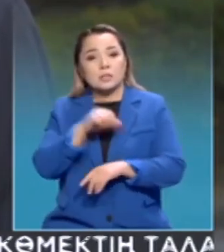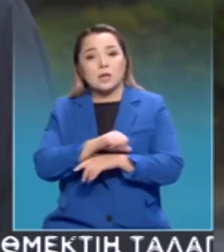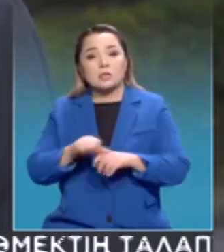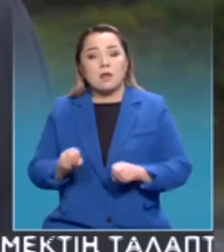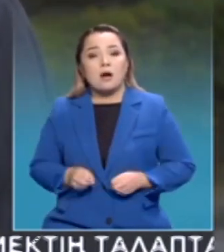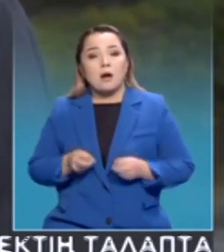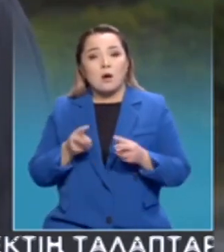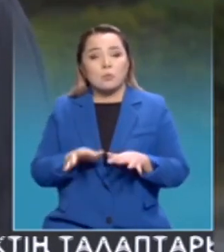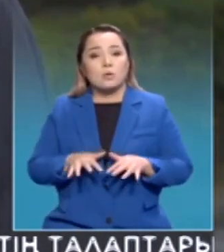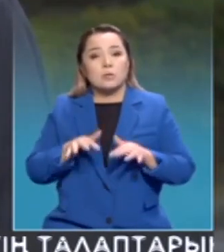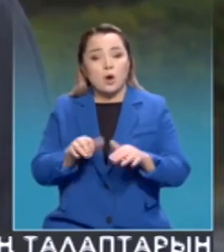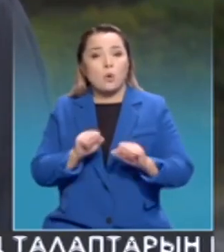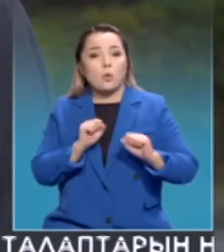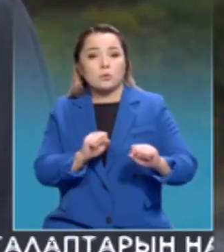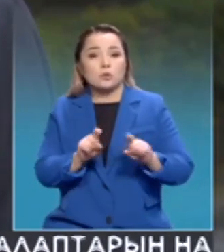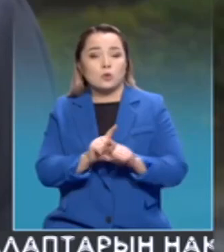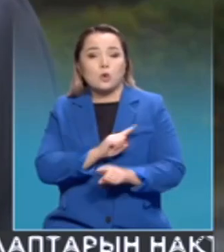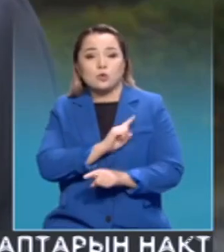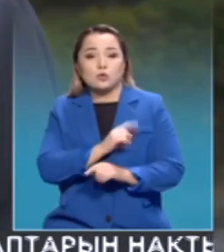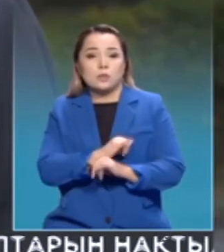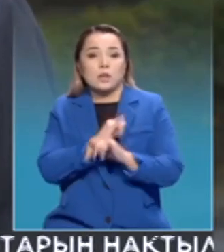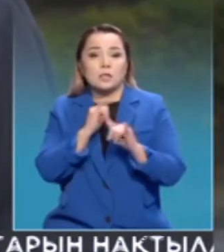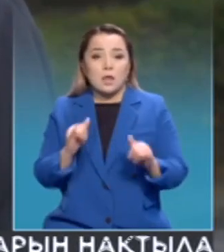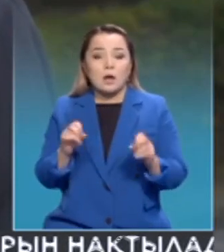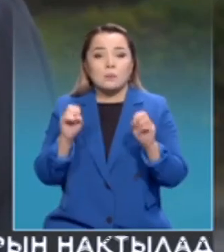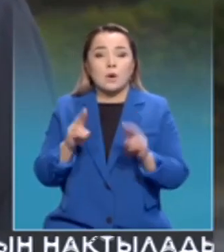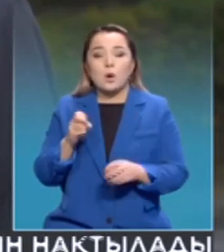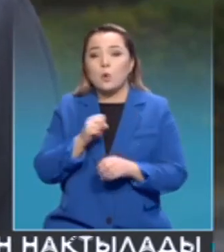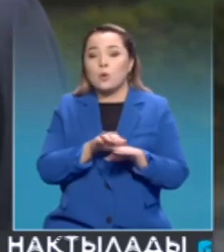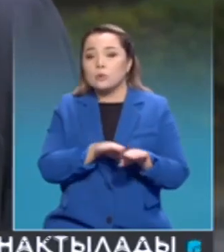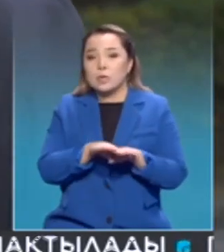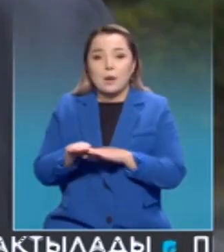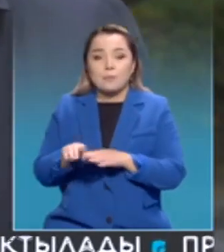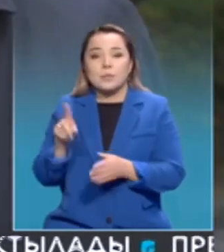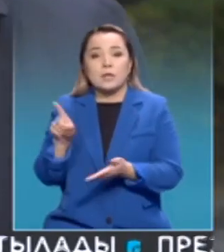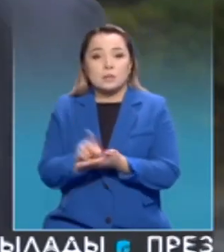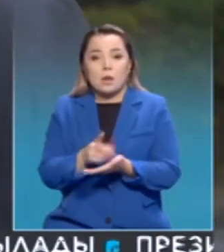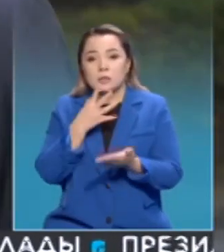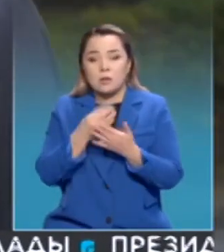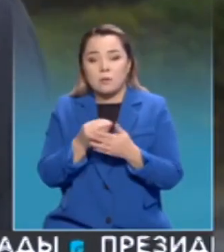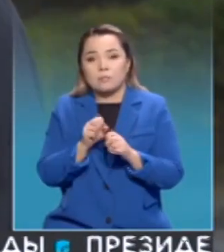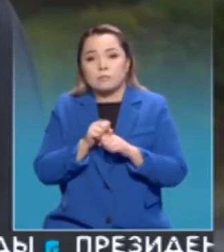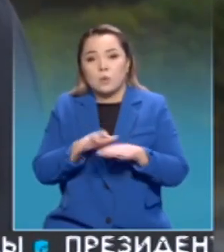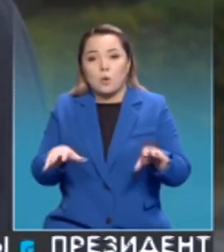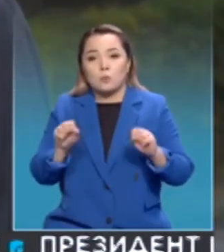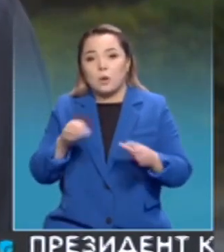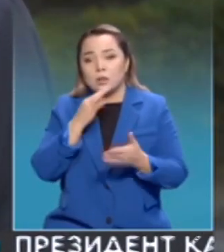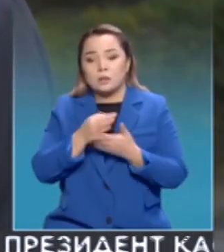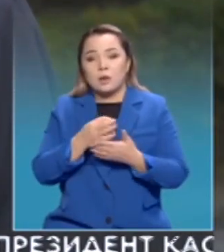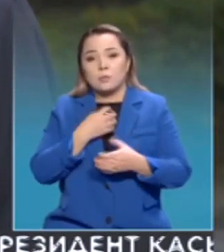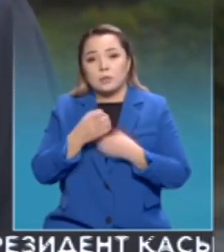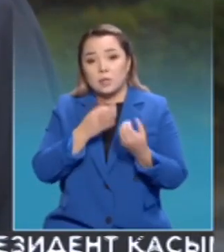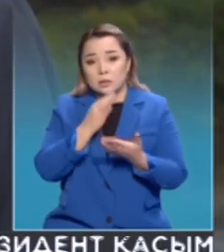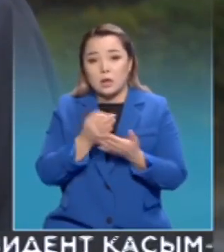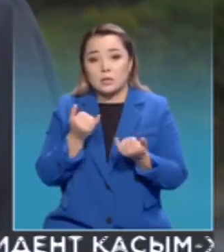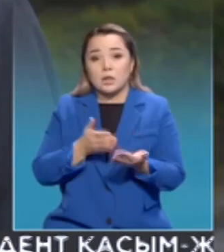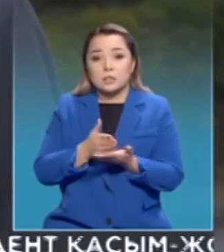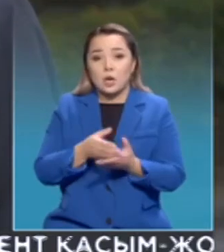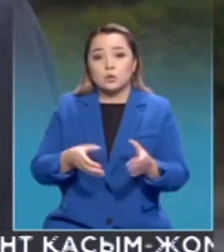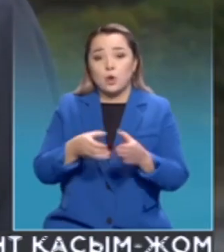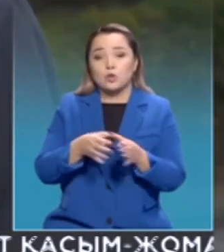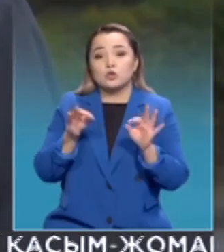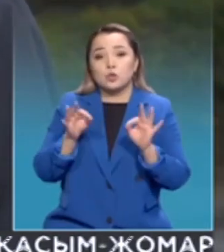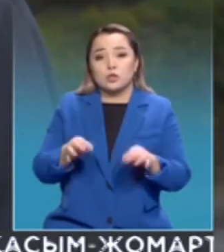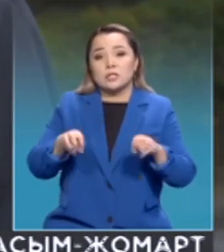қауіпті еңсеріп, қорғанысты күшейту секілді елдерімізге ортақ міндет бізді керісінше ыдыратып жіберуі де мүмкін болды. Бірақ саяси тұрғыда